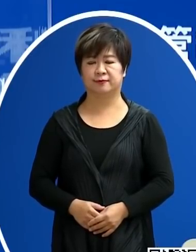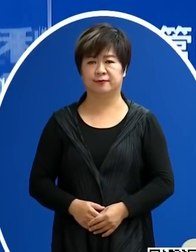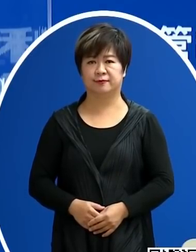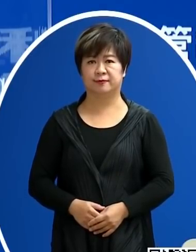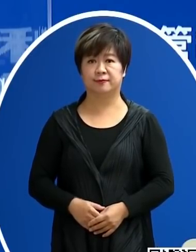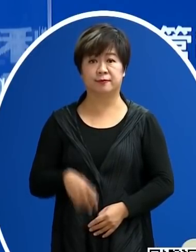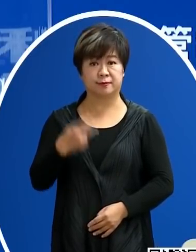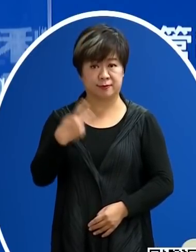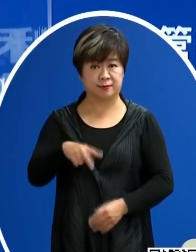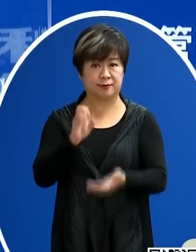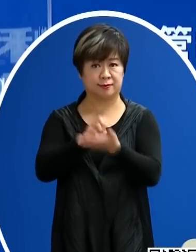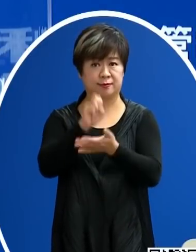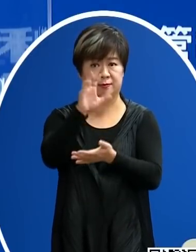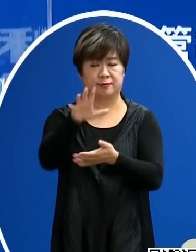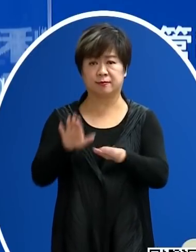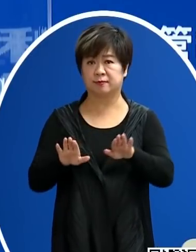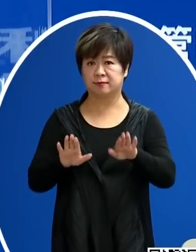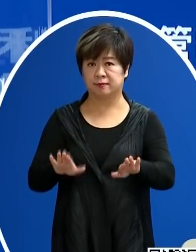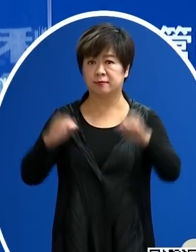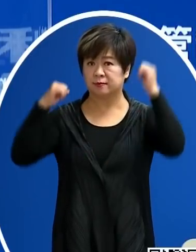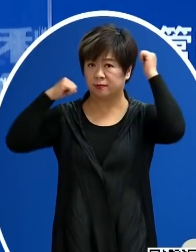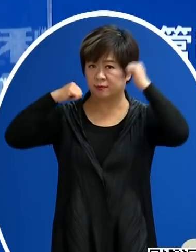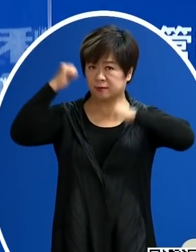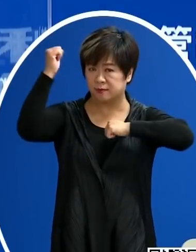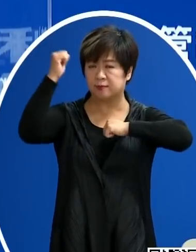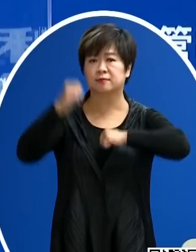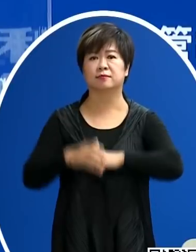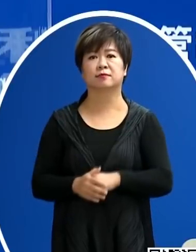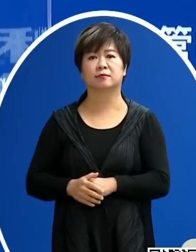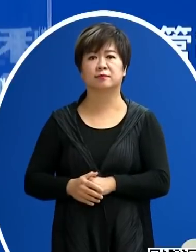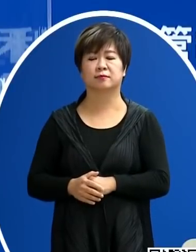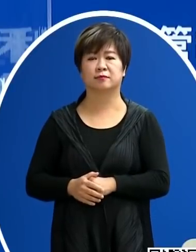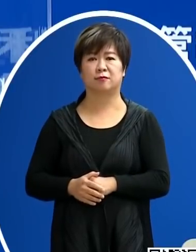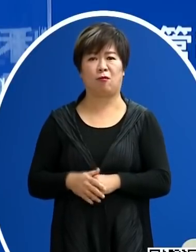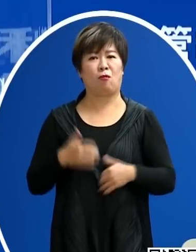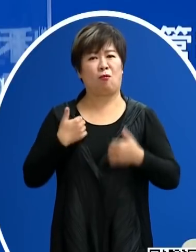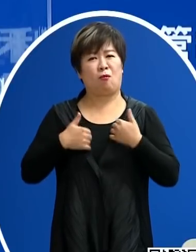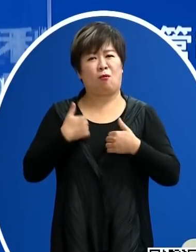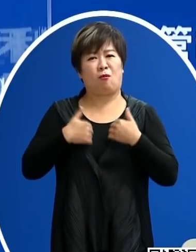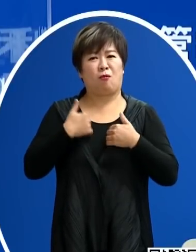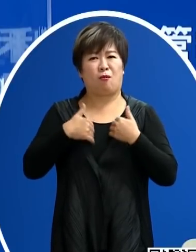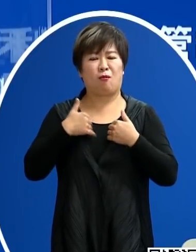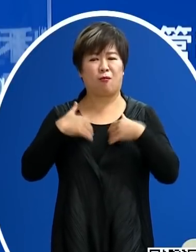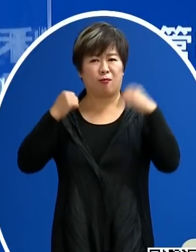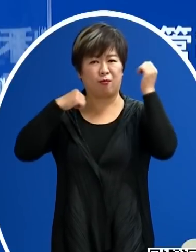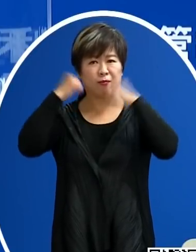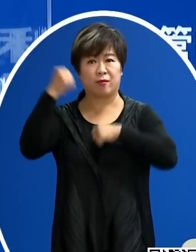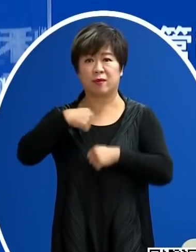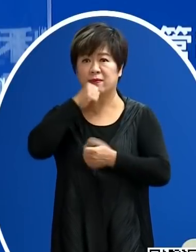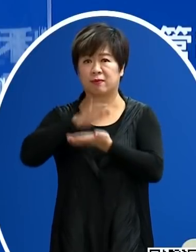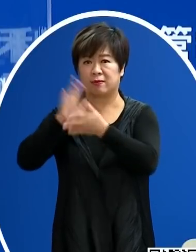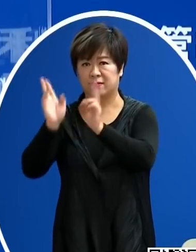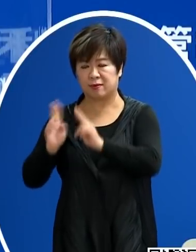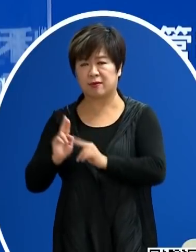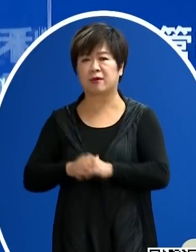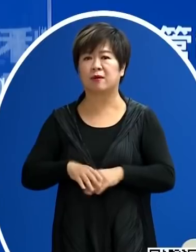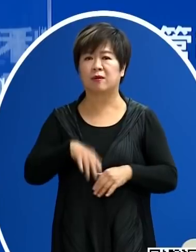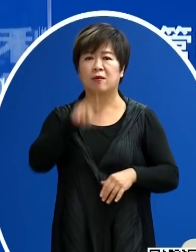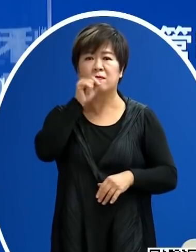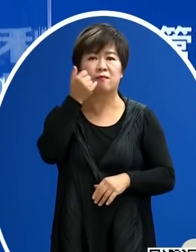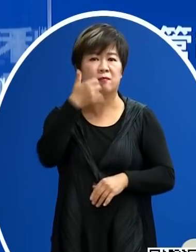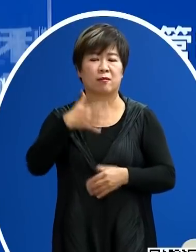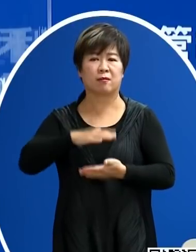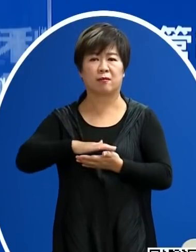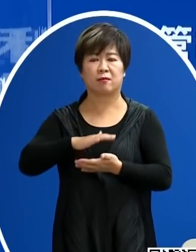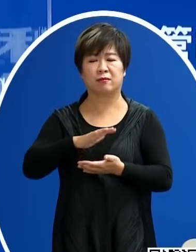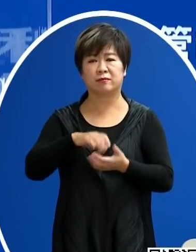好，然后第二跟大家报告哈，今天早上哈，今天早上我们非常高兴。有台积电、鸿海、永龄哈，那